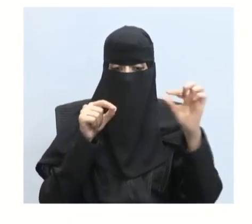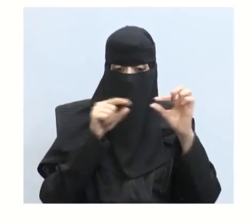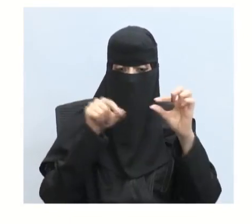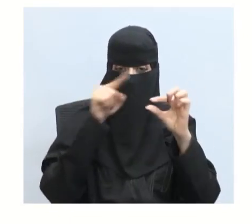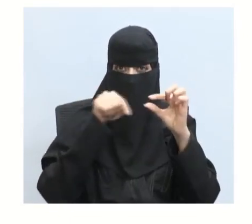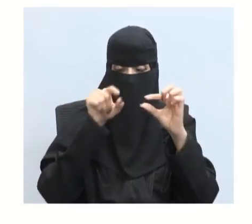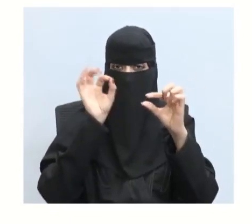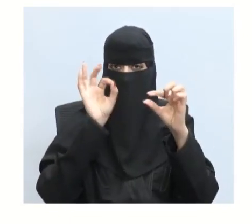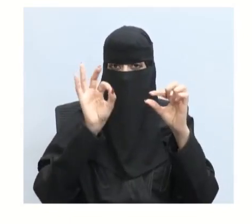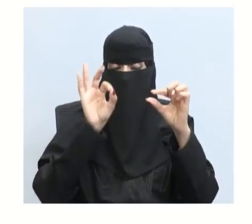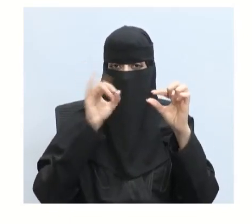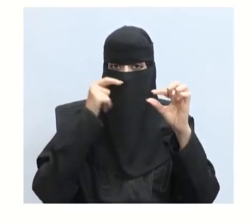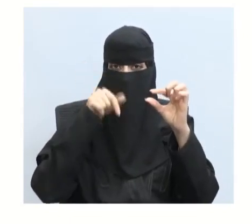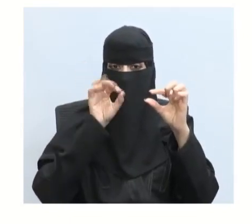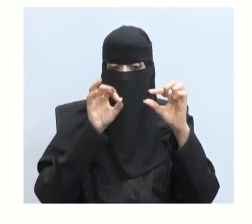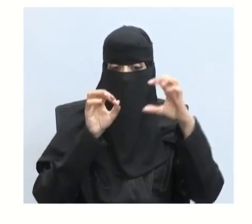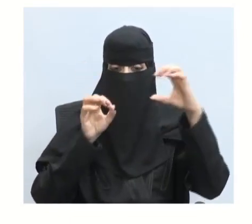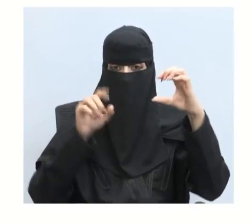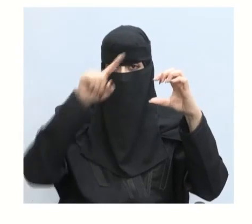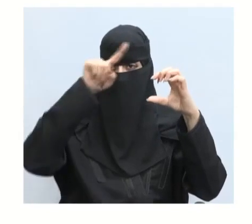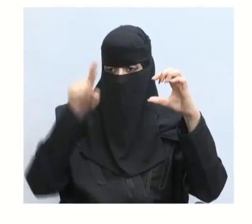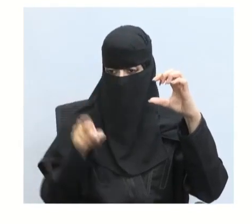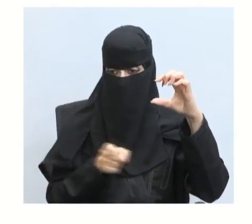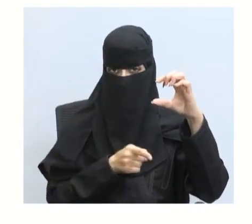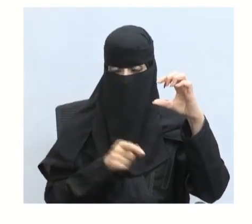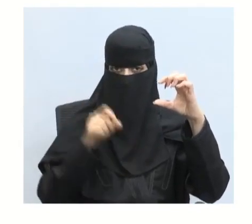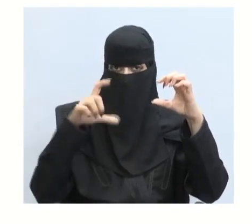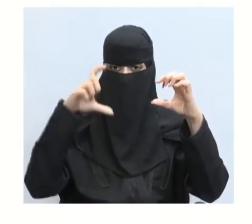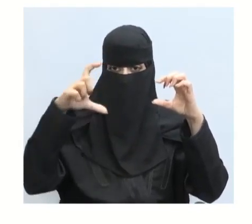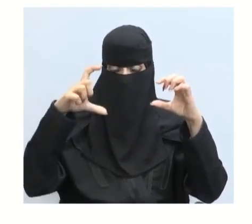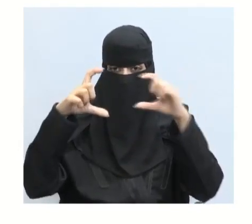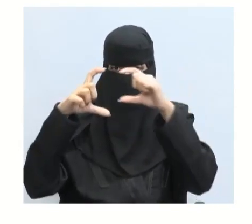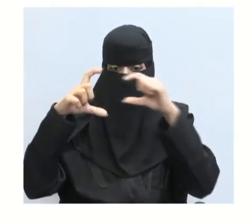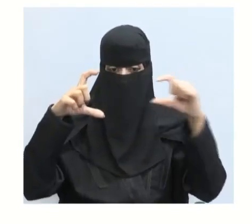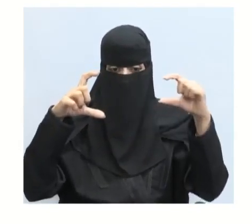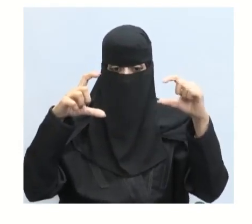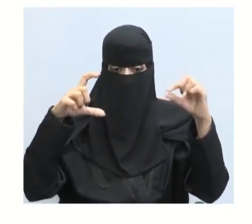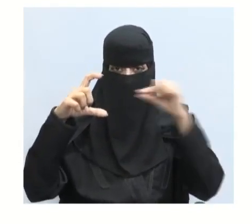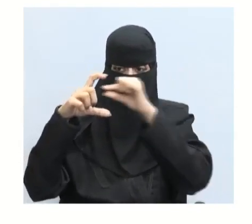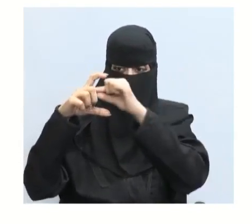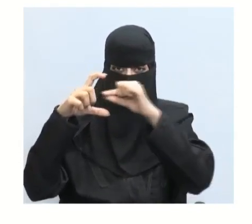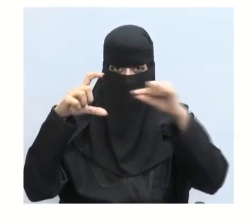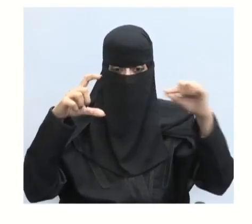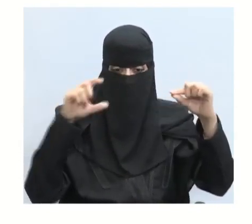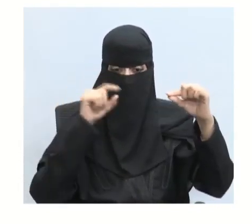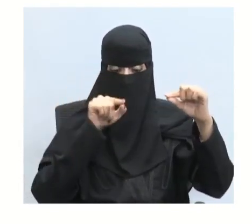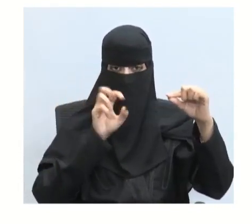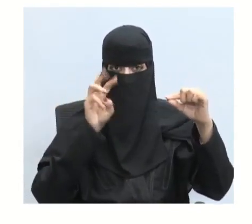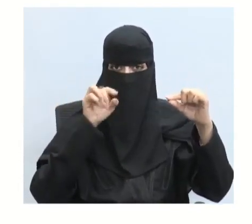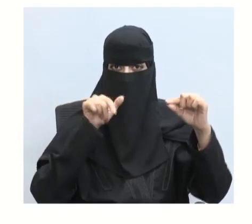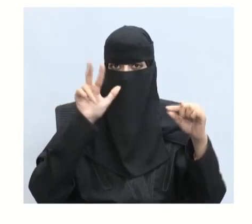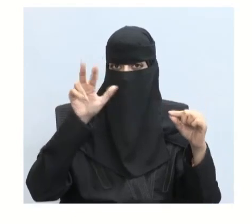النقطه التي تتجمع فيها انعكاسات الاشعه الموازيه اطلقنا عليها مسمى